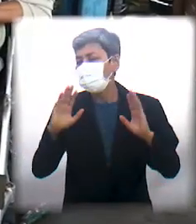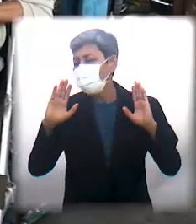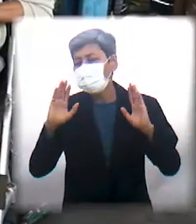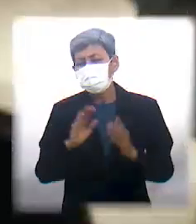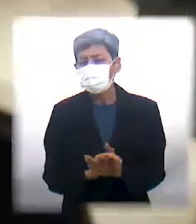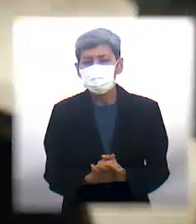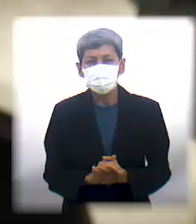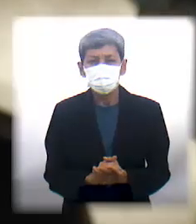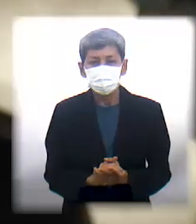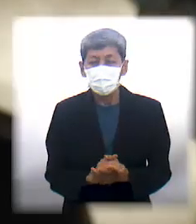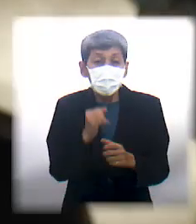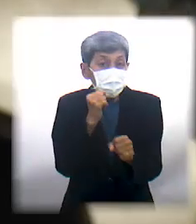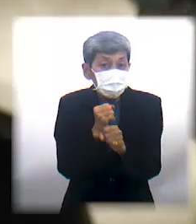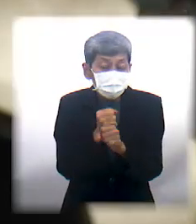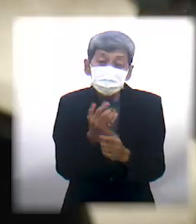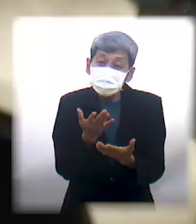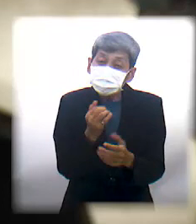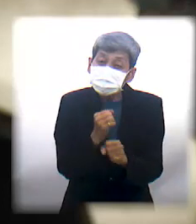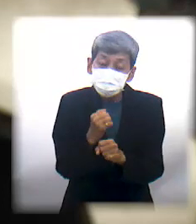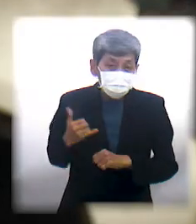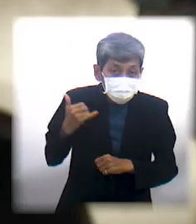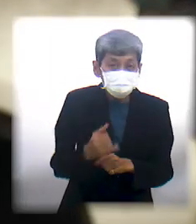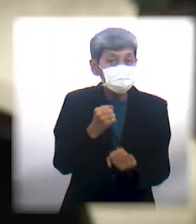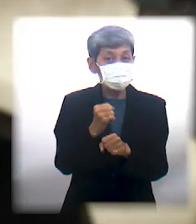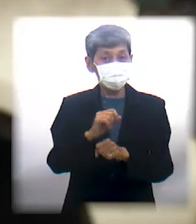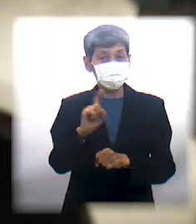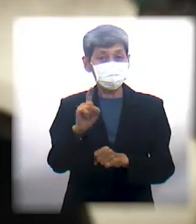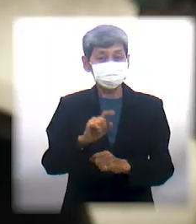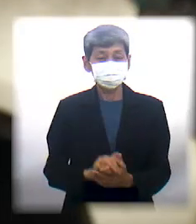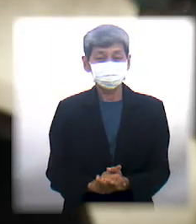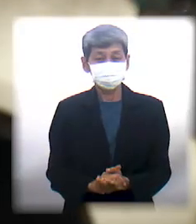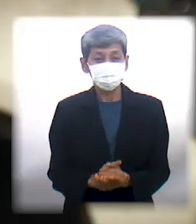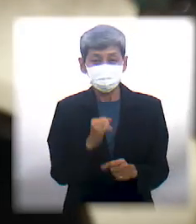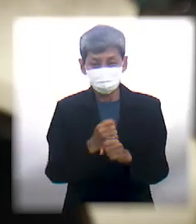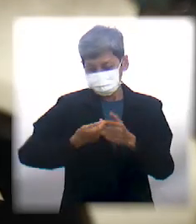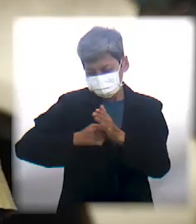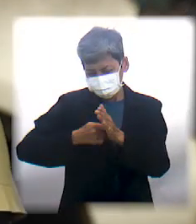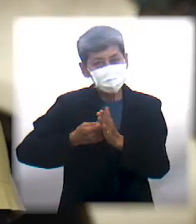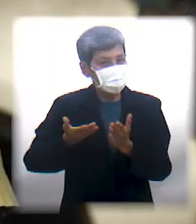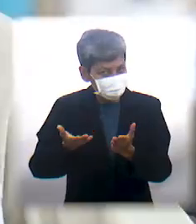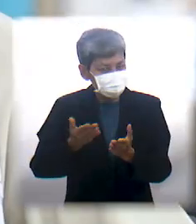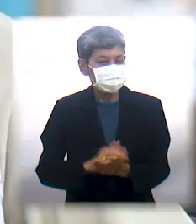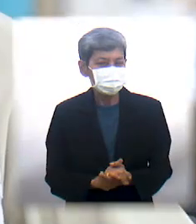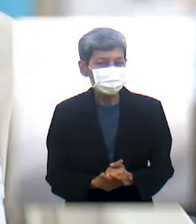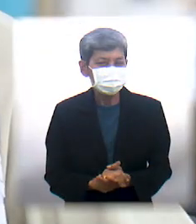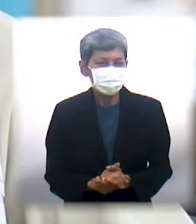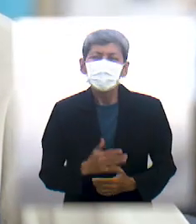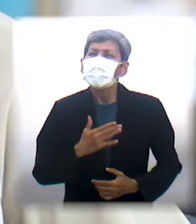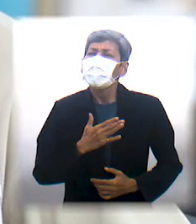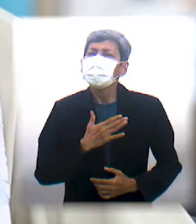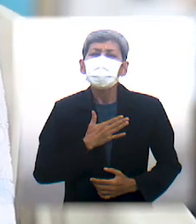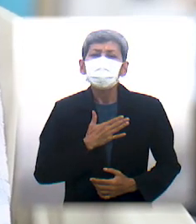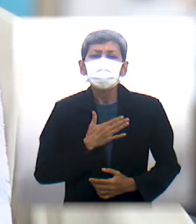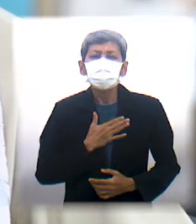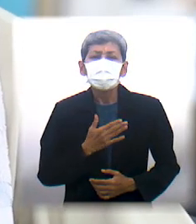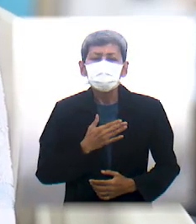างงานแรกที่พอกลับมาทำคือทำอะไรครับพี่กับการเป็นช่างหนีวันนี ้ก็มาคุมลูก